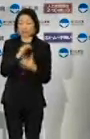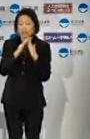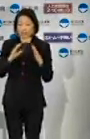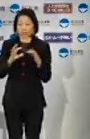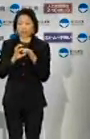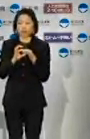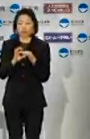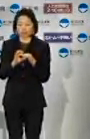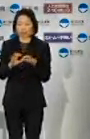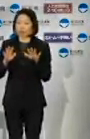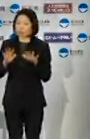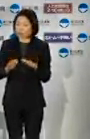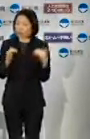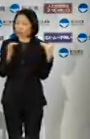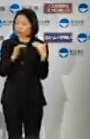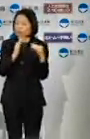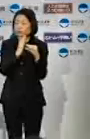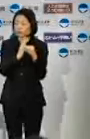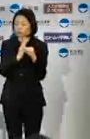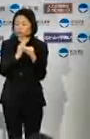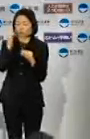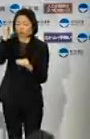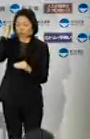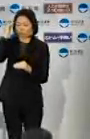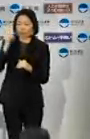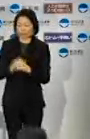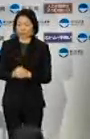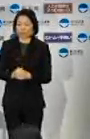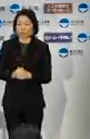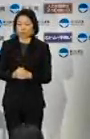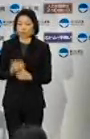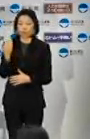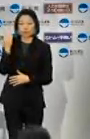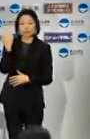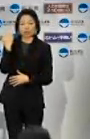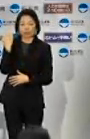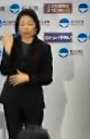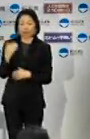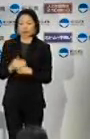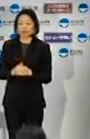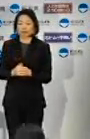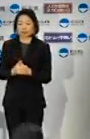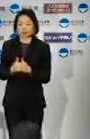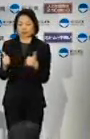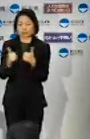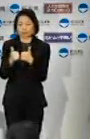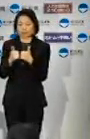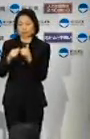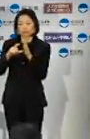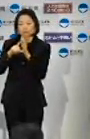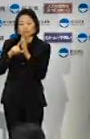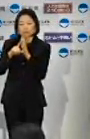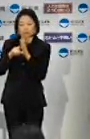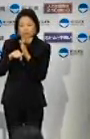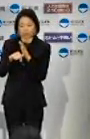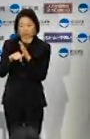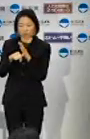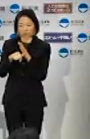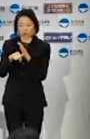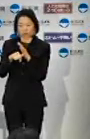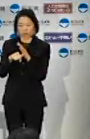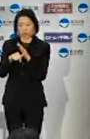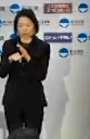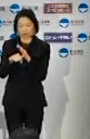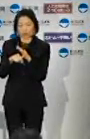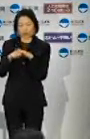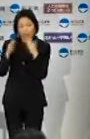いはいはい、まあ、まさに今日も議論しているところだと思うんですけど、前回の、まあ、会合でですね、まあ、なんか都市